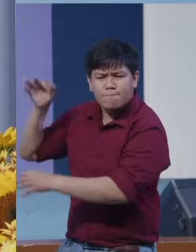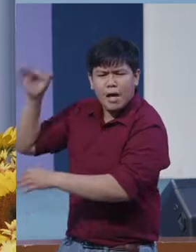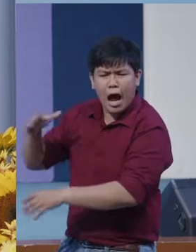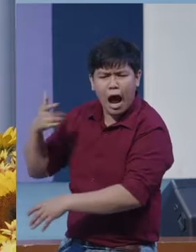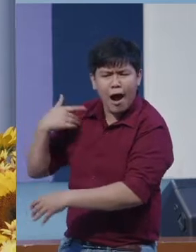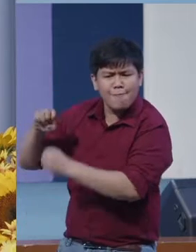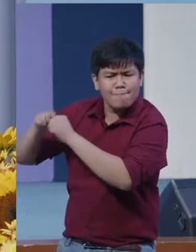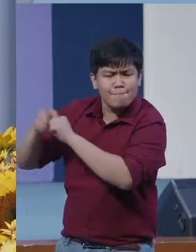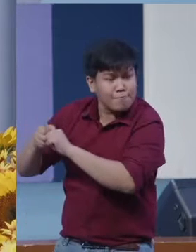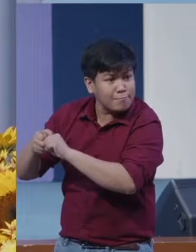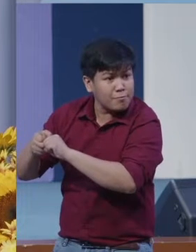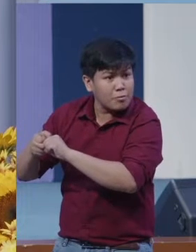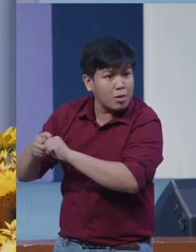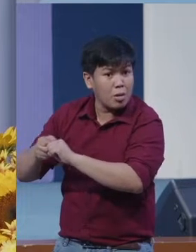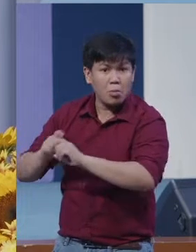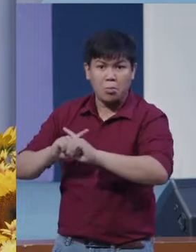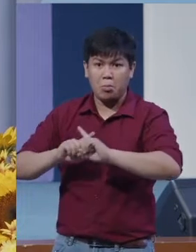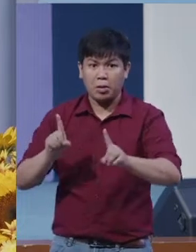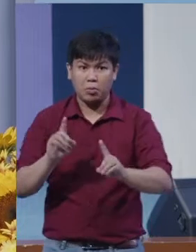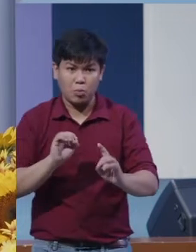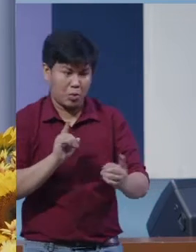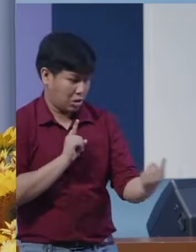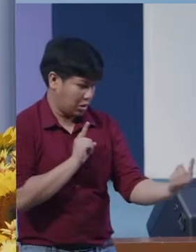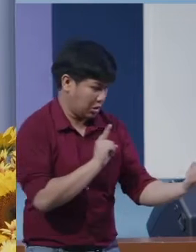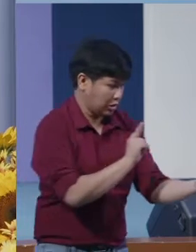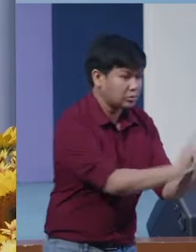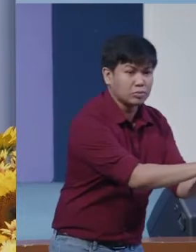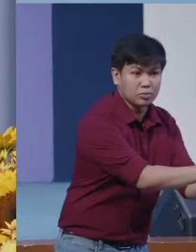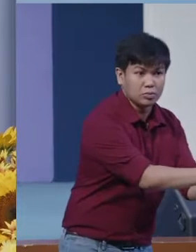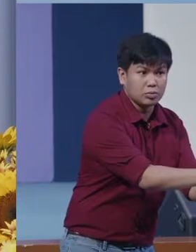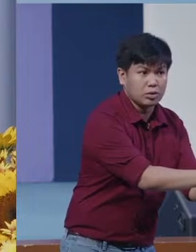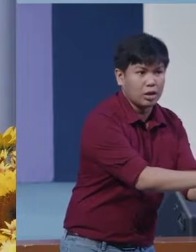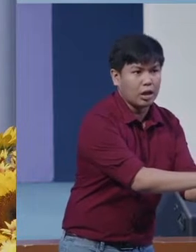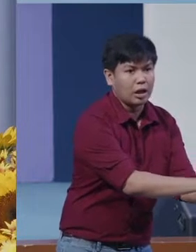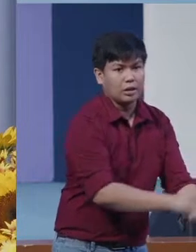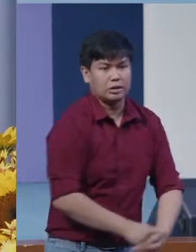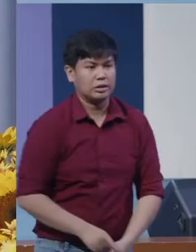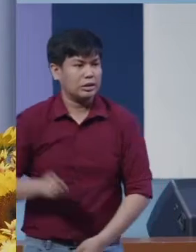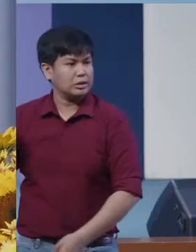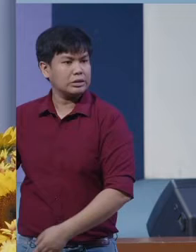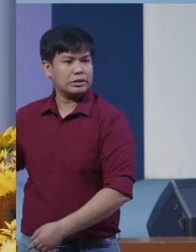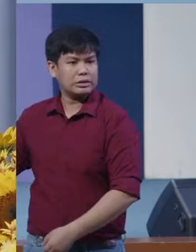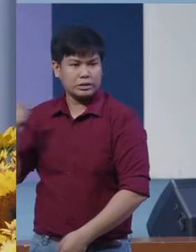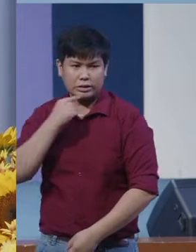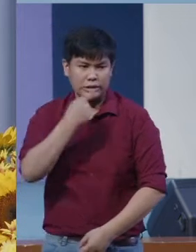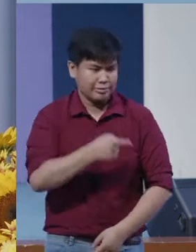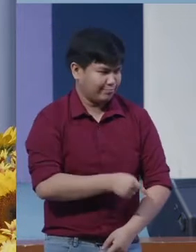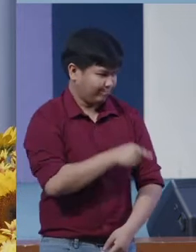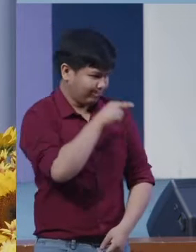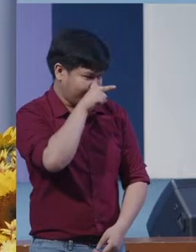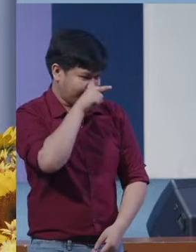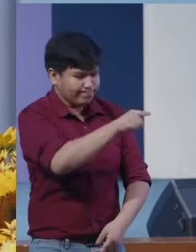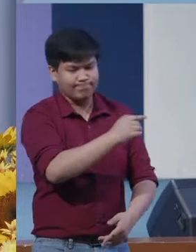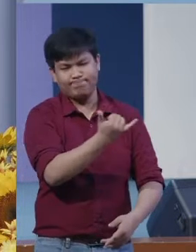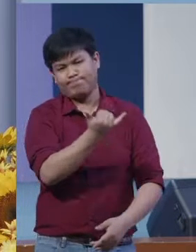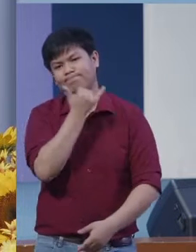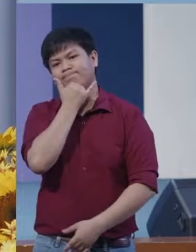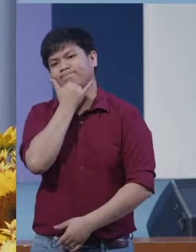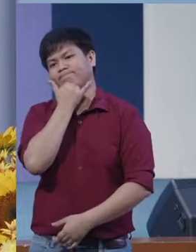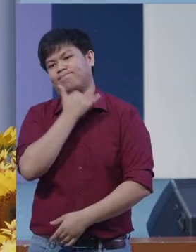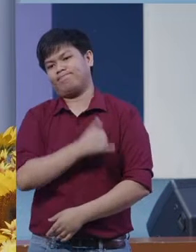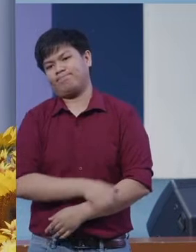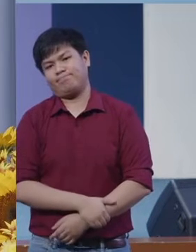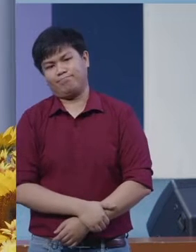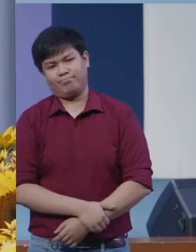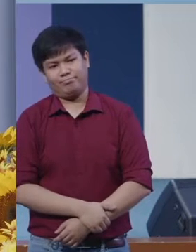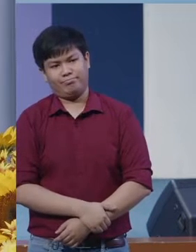niyo pa sinasabi dun sa taong yon, kayo ang ididisiplina ko. Malinaw ba yon?